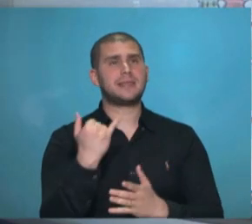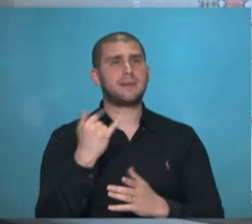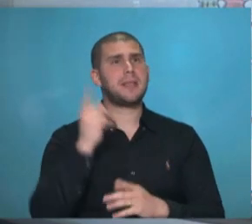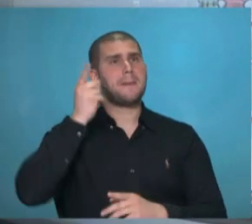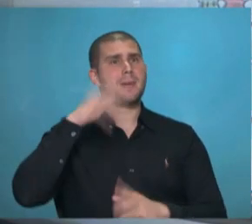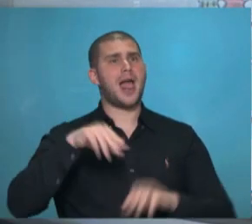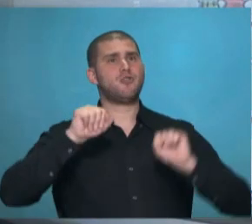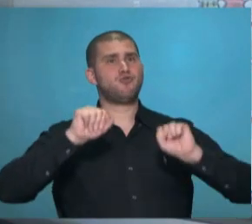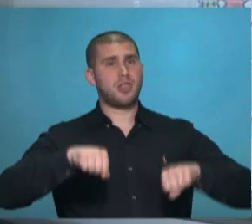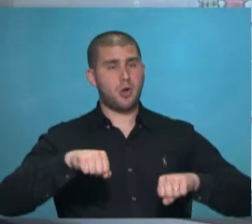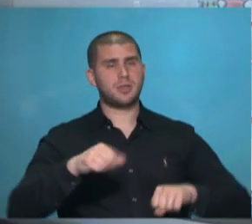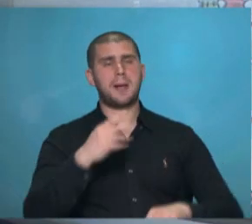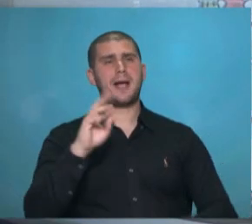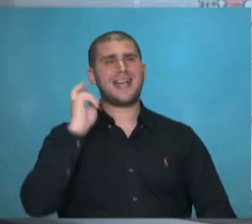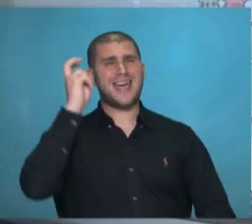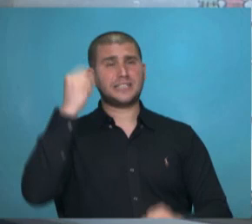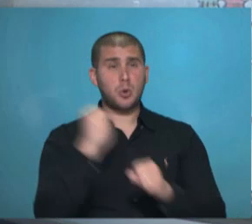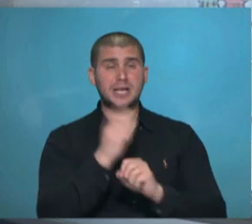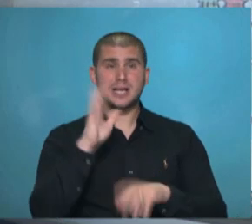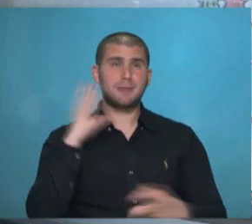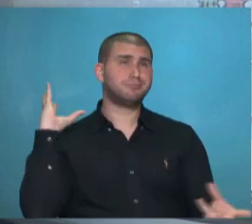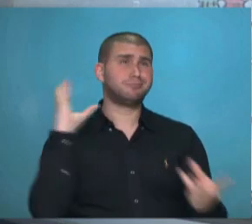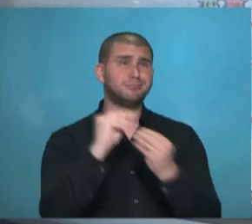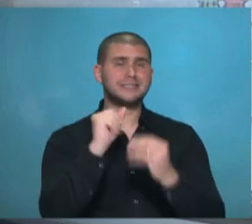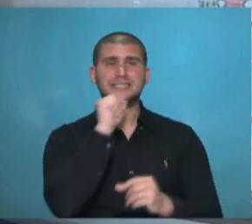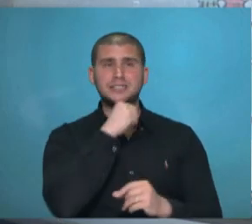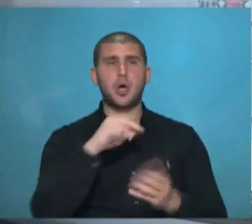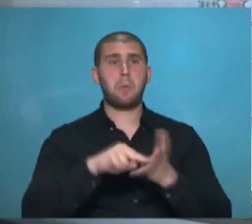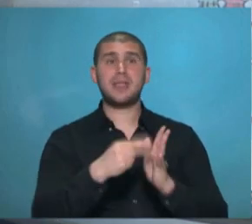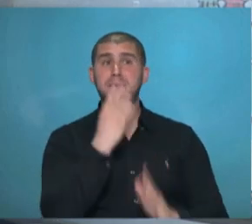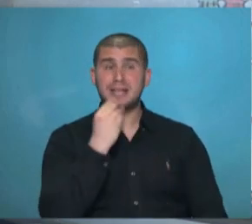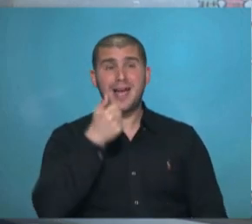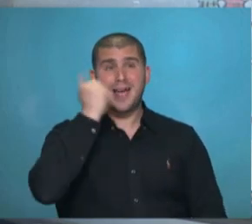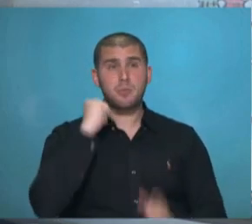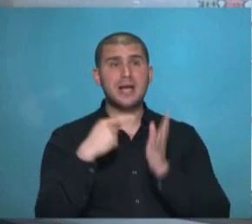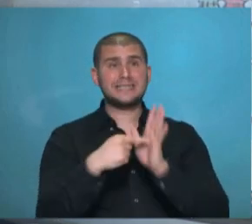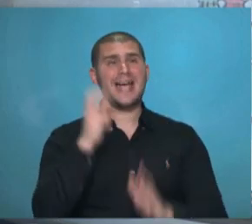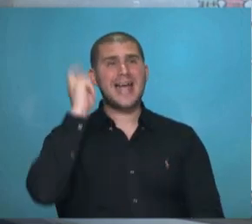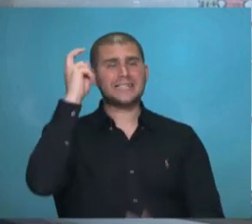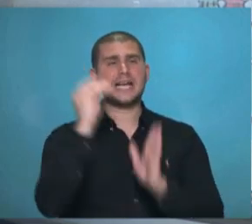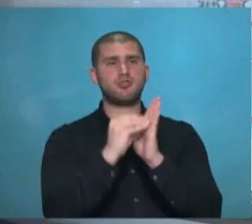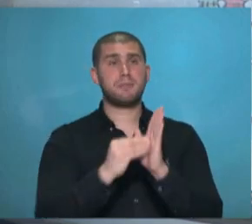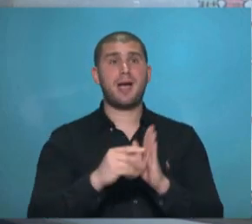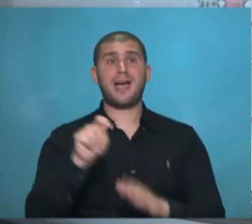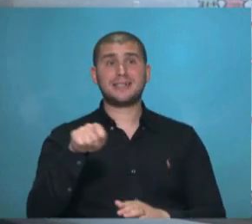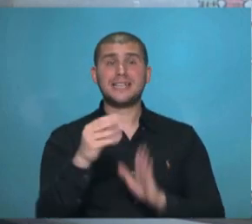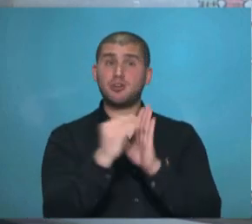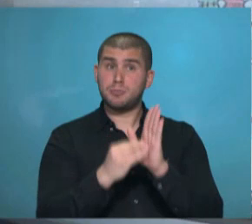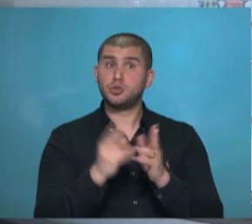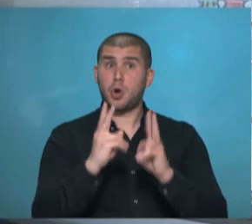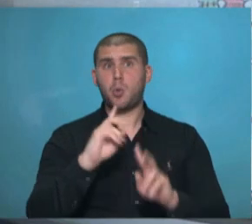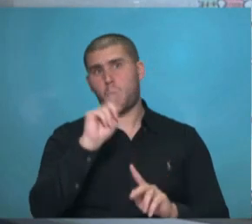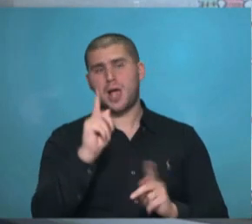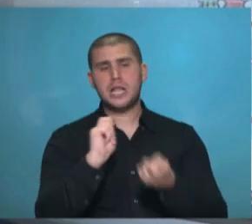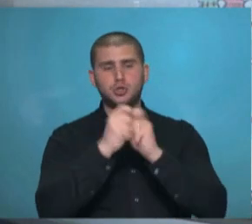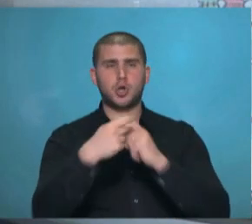הקיים, כך עושה בני גנץ, כך היה גם לאורך ההיסטוריה הפוליטית בישראל. אתמול הציג גנץ את הרשימה שלו לכנסת, רשימה שעשויה עוד להשתנות